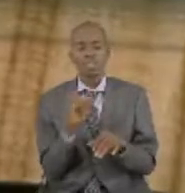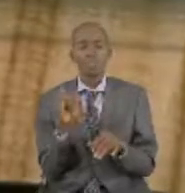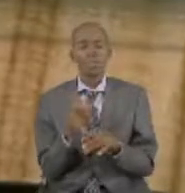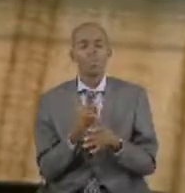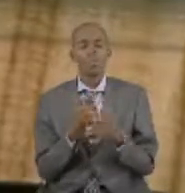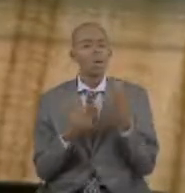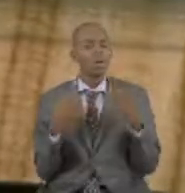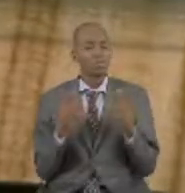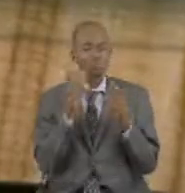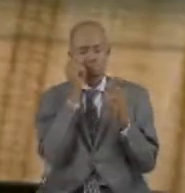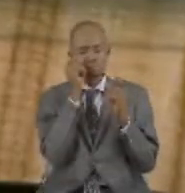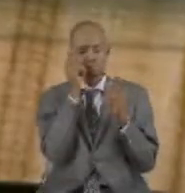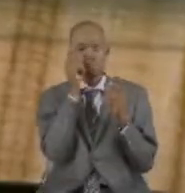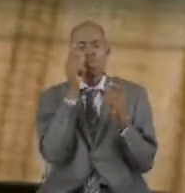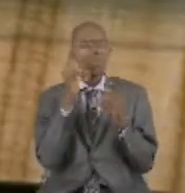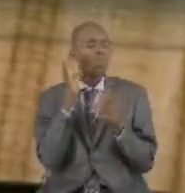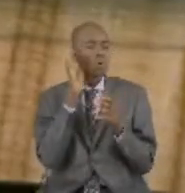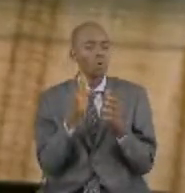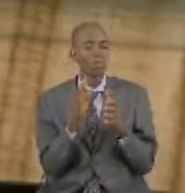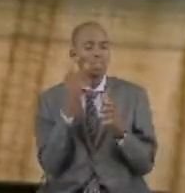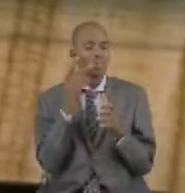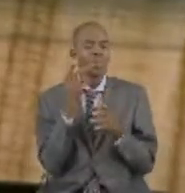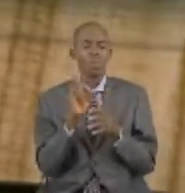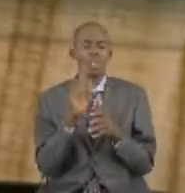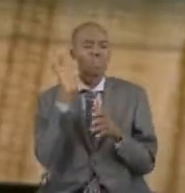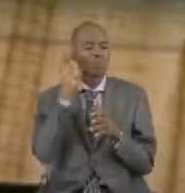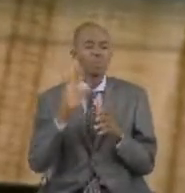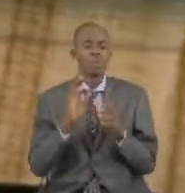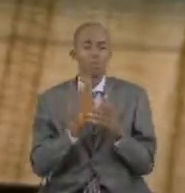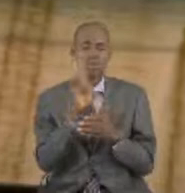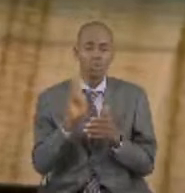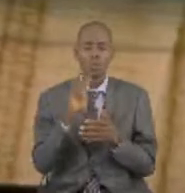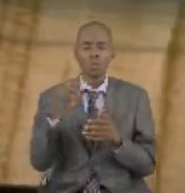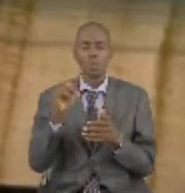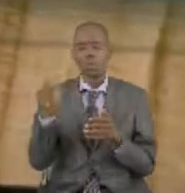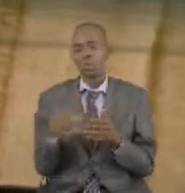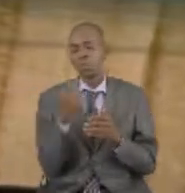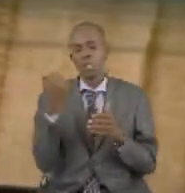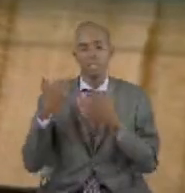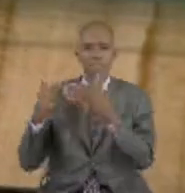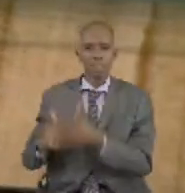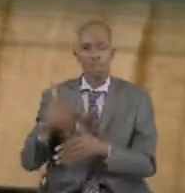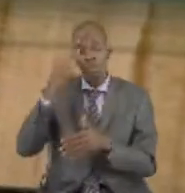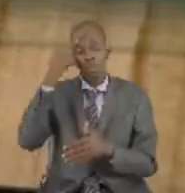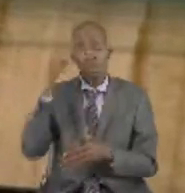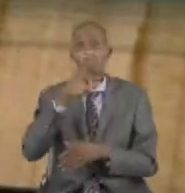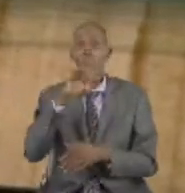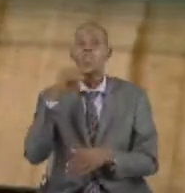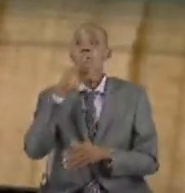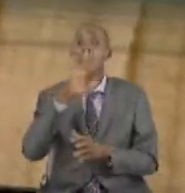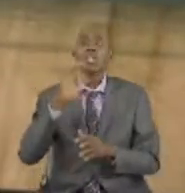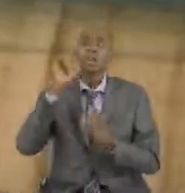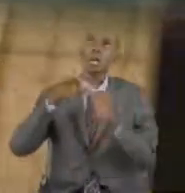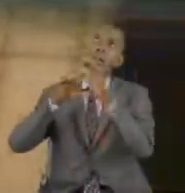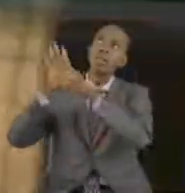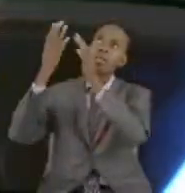imaginent et la fin de la vie dans l'éternité essaie de leur côté parce que aucun matin n'ira aussi